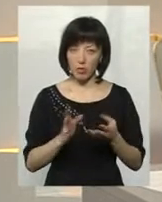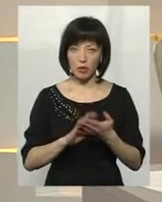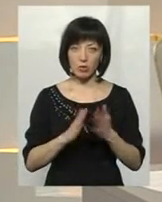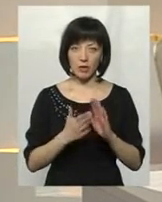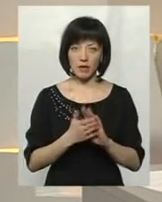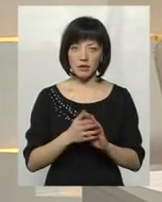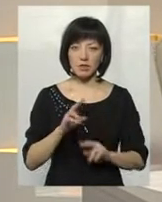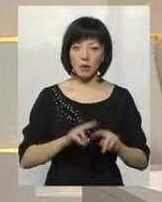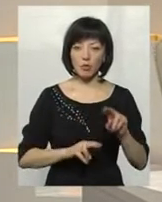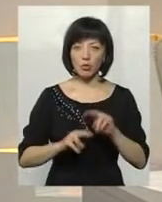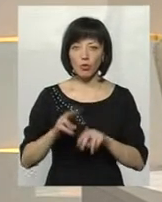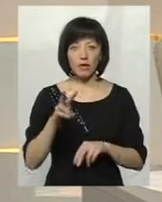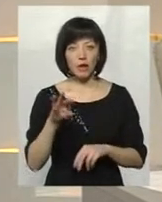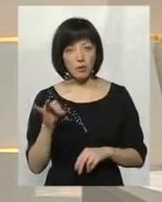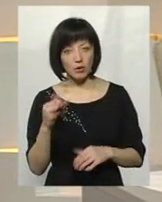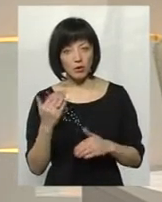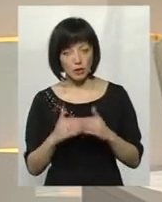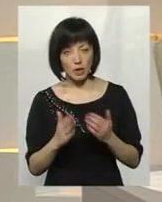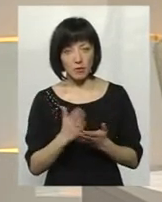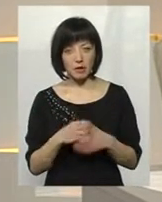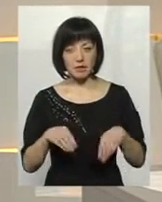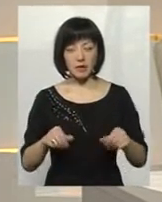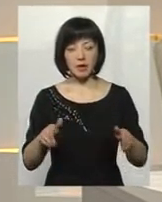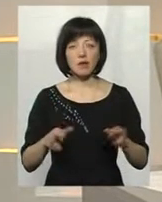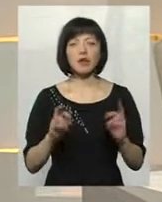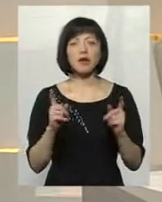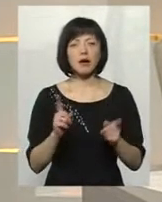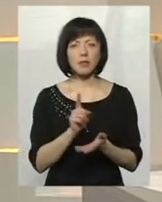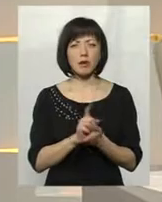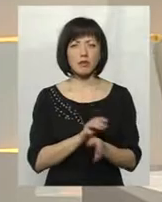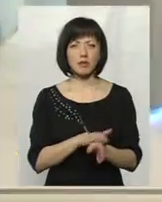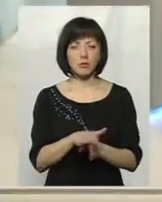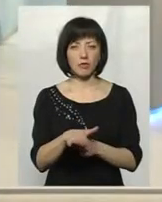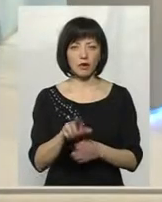з забудовниками, які вже мають ті земельні ділянки. Як це має відбуватися?